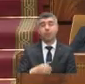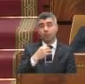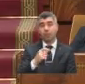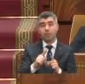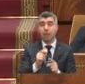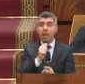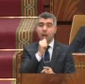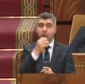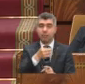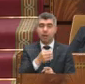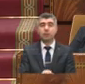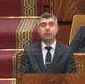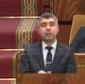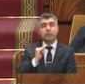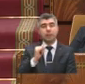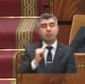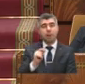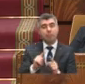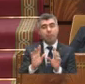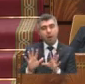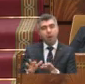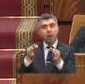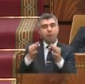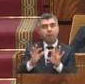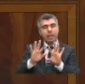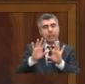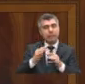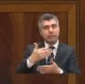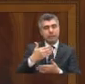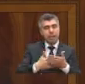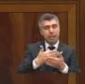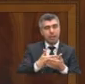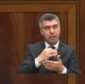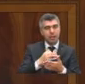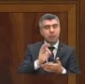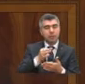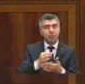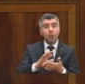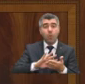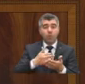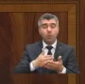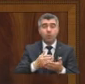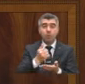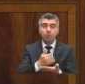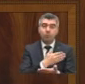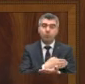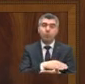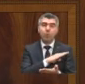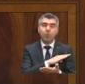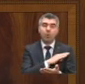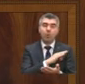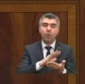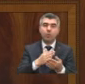الماء، نعتبر أن الملاحظات التي جاء بها التقرير تترجم حجم المسؤولية الجسيمة الملقاة على عاتق